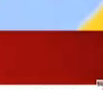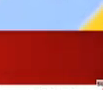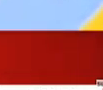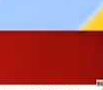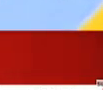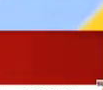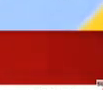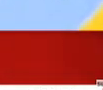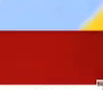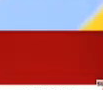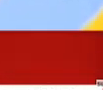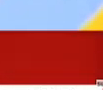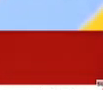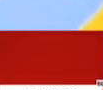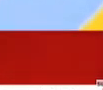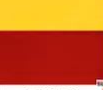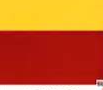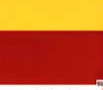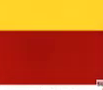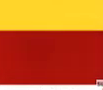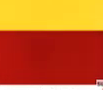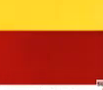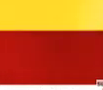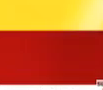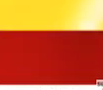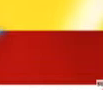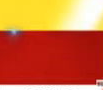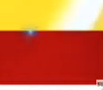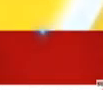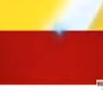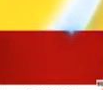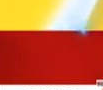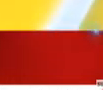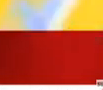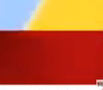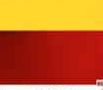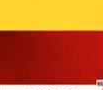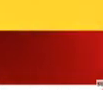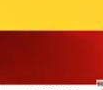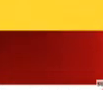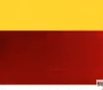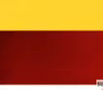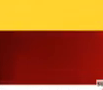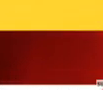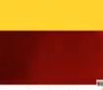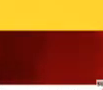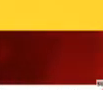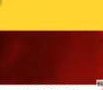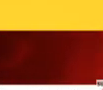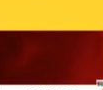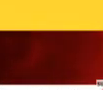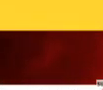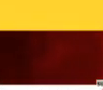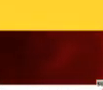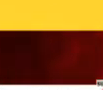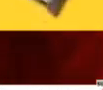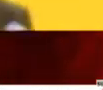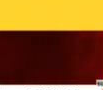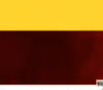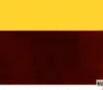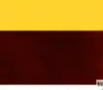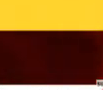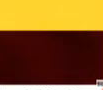Na kila mwanamke, naibu wa rais, tunakuahidi hii serikali tutaiunda pamoja. Hayo